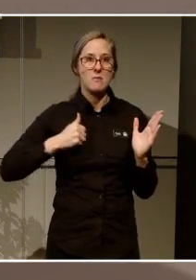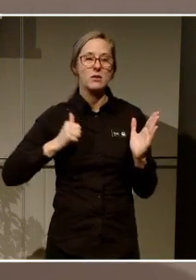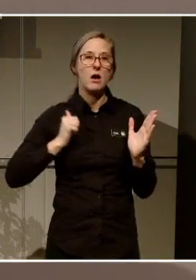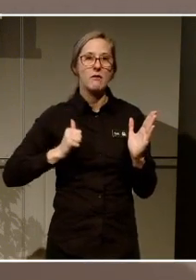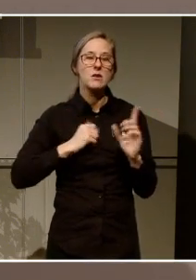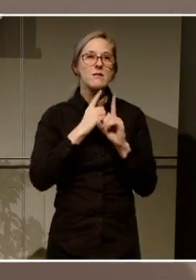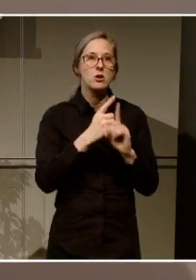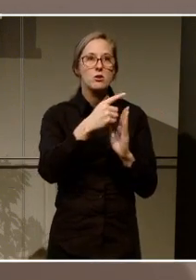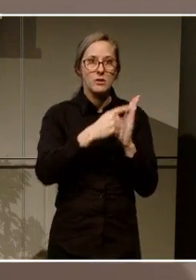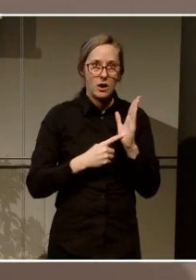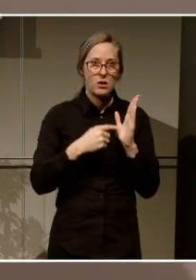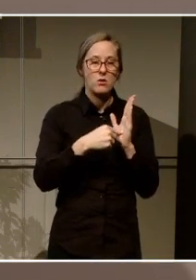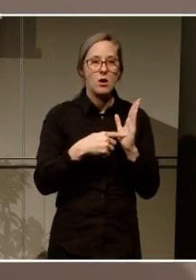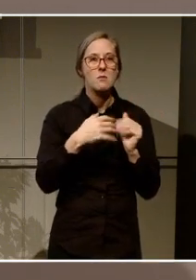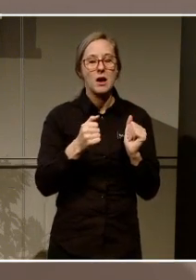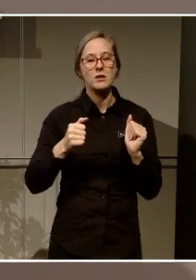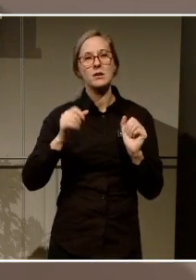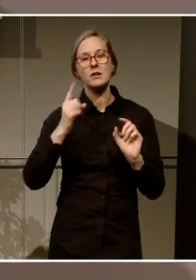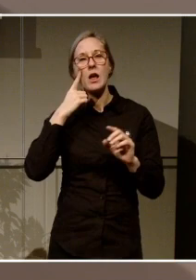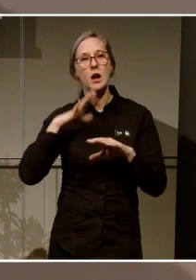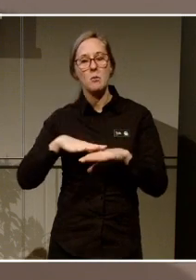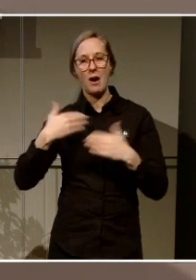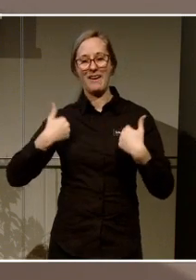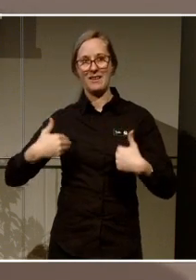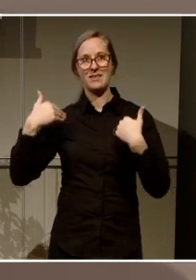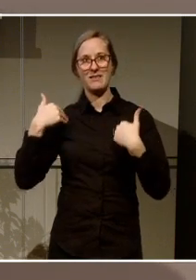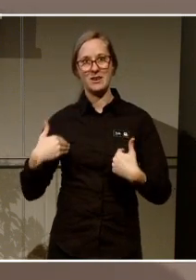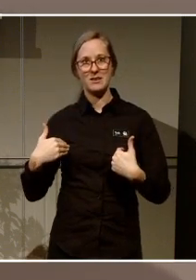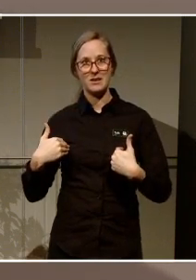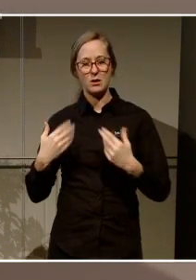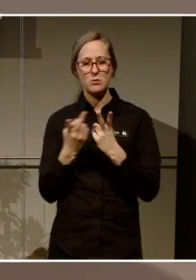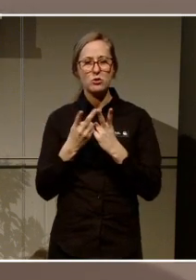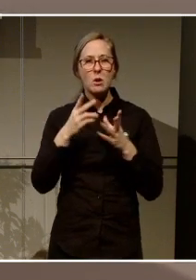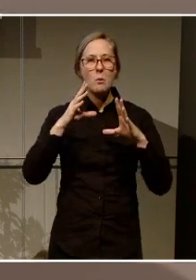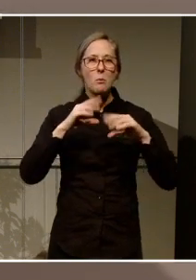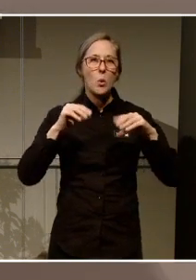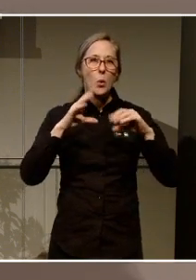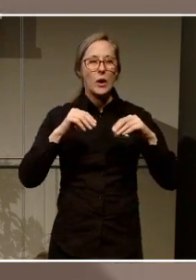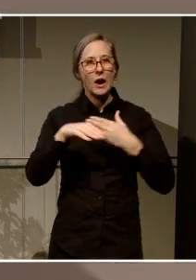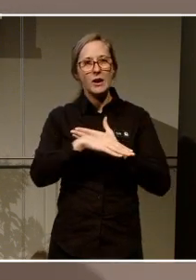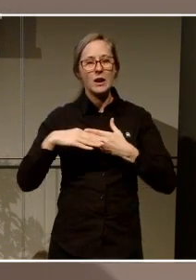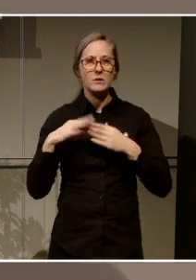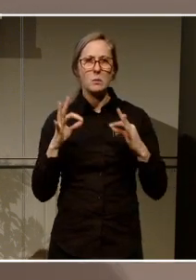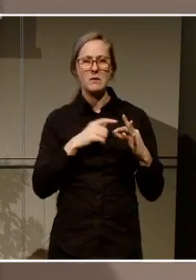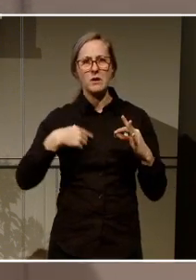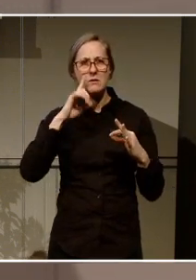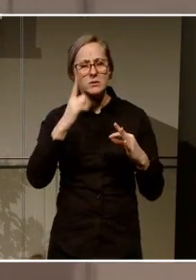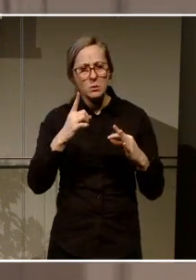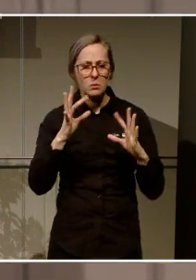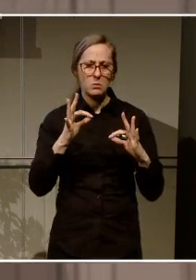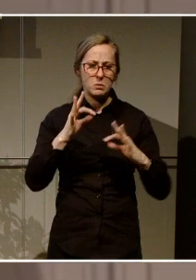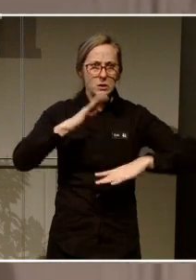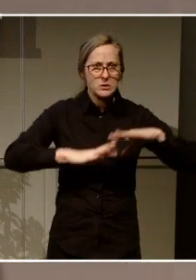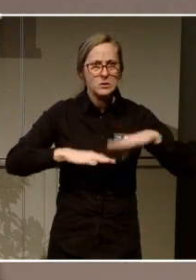med omtanke om den enskilda. Vart går egentligen den här mjuka gränsen? Hur kan vi förstå den mjuka gränsen som